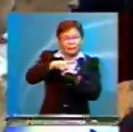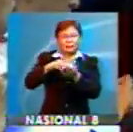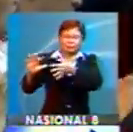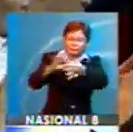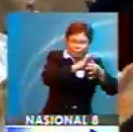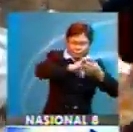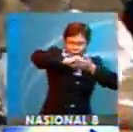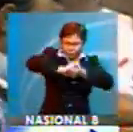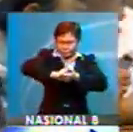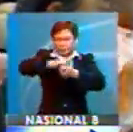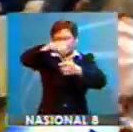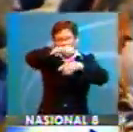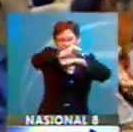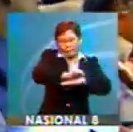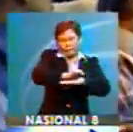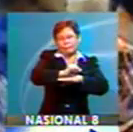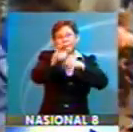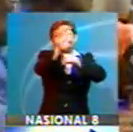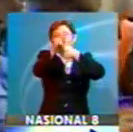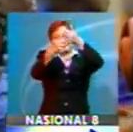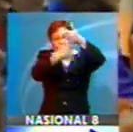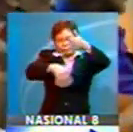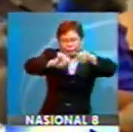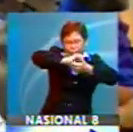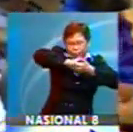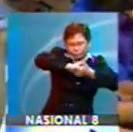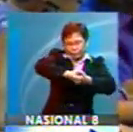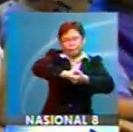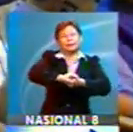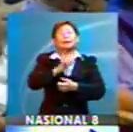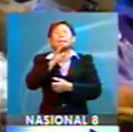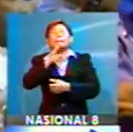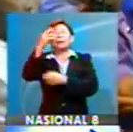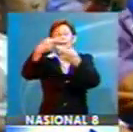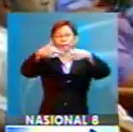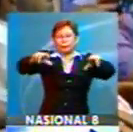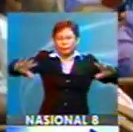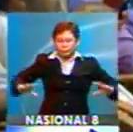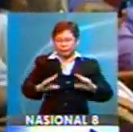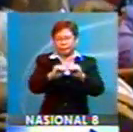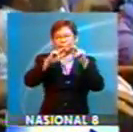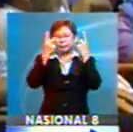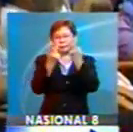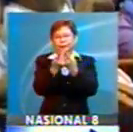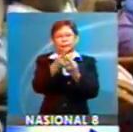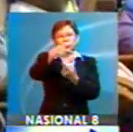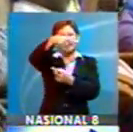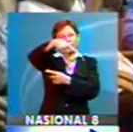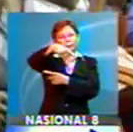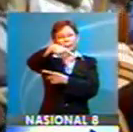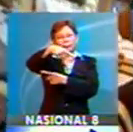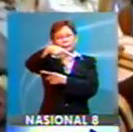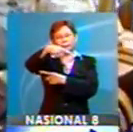kawan yang diamalkan dalam kalangan Parti Komponen Barisan Nasional BN. Beliau berucap merasmikan konvensyen Parti Pertubuhan Pasok